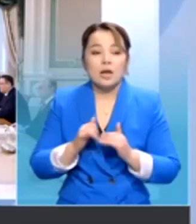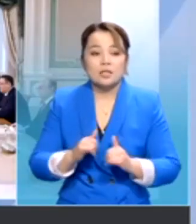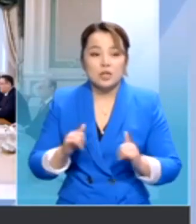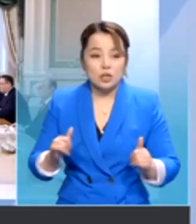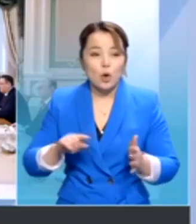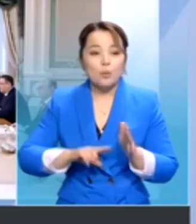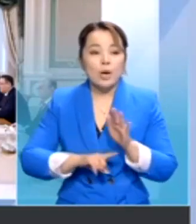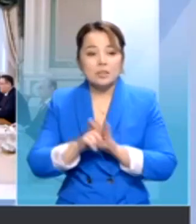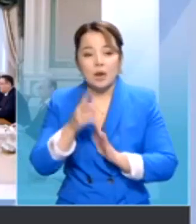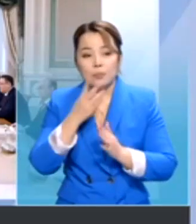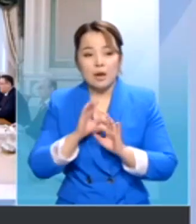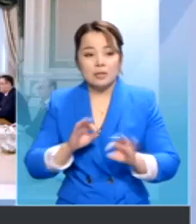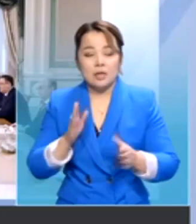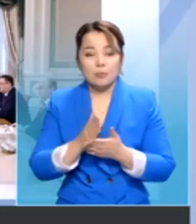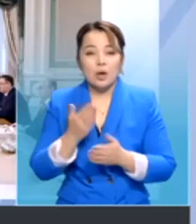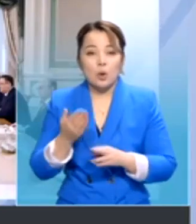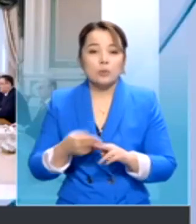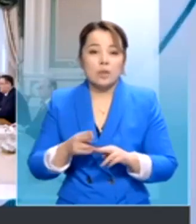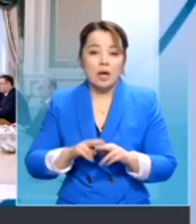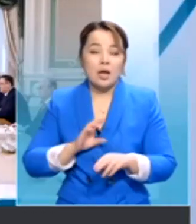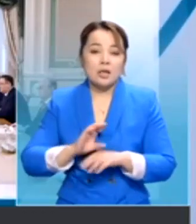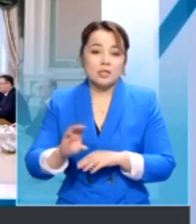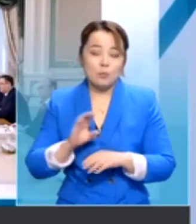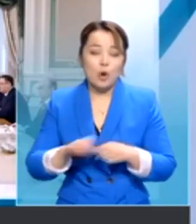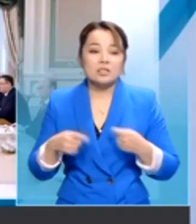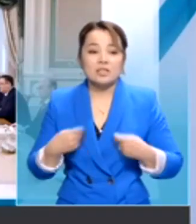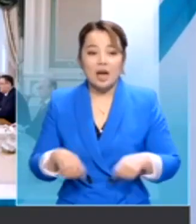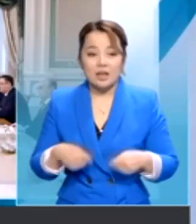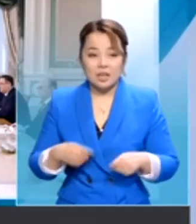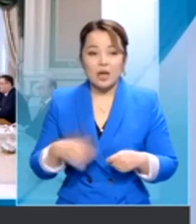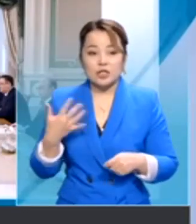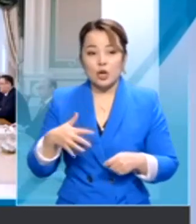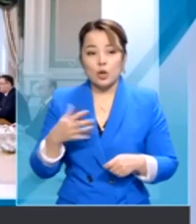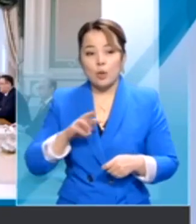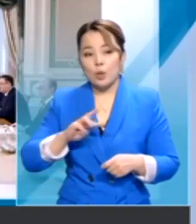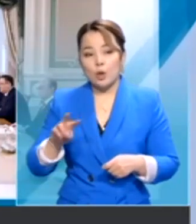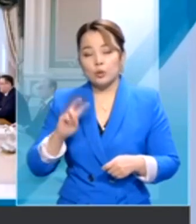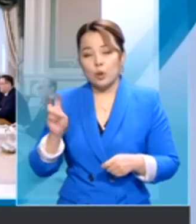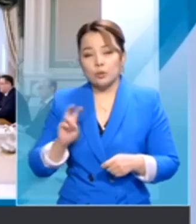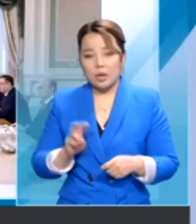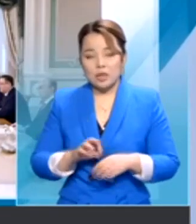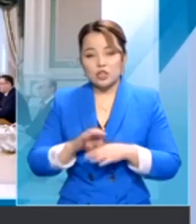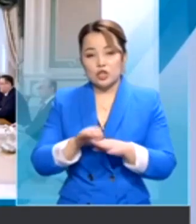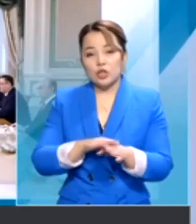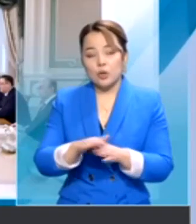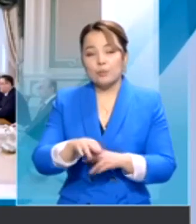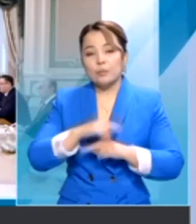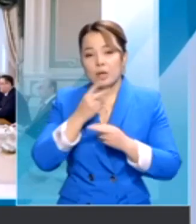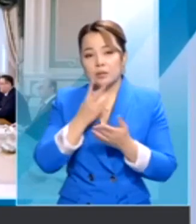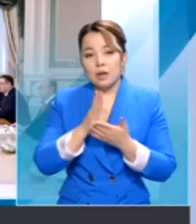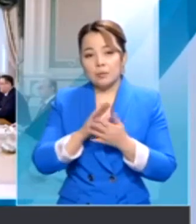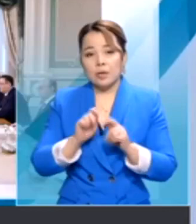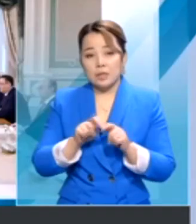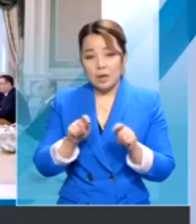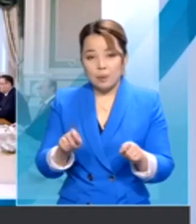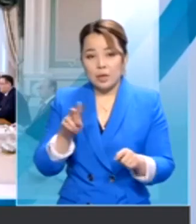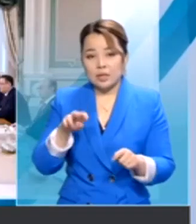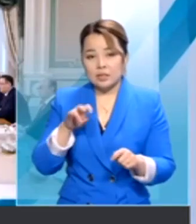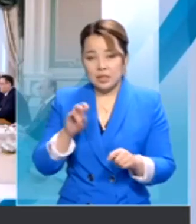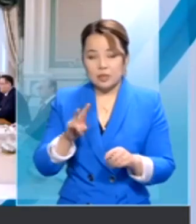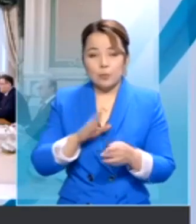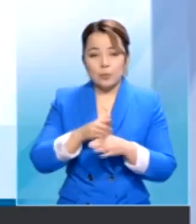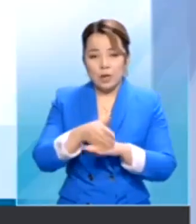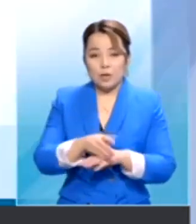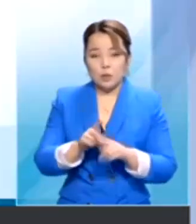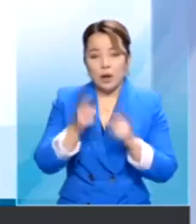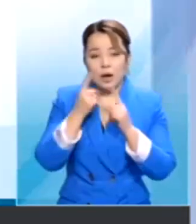бастамасын көтерген айтылған. Мұндағы экспорттық нарықты 50 миллион долларға жеткізуде назардан тыс қалған жоқ. Блинкеннің сапары